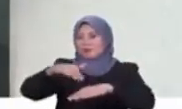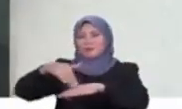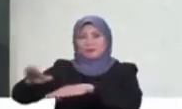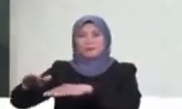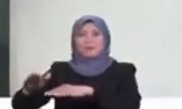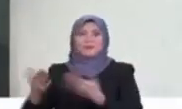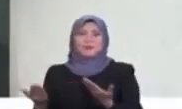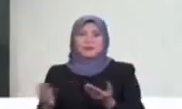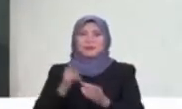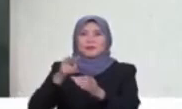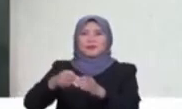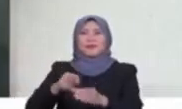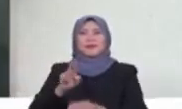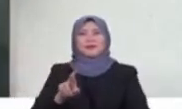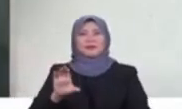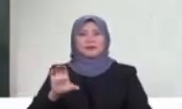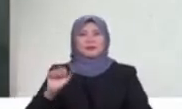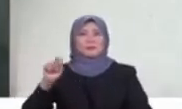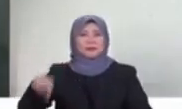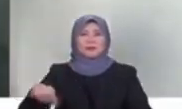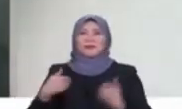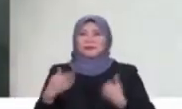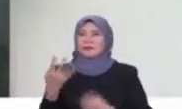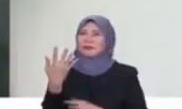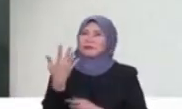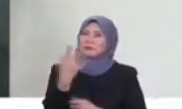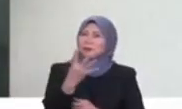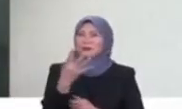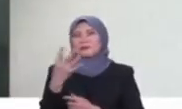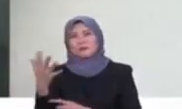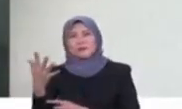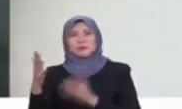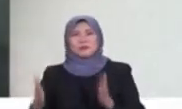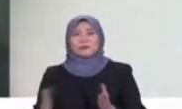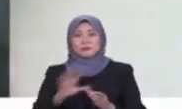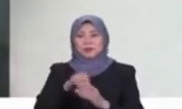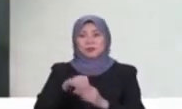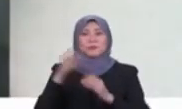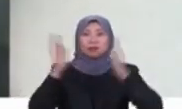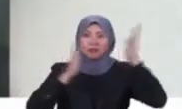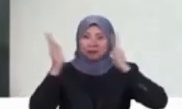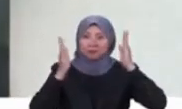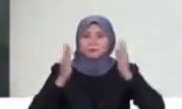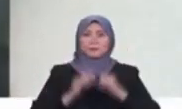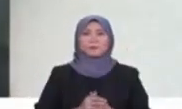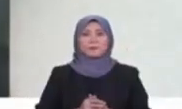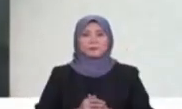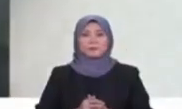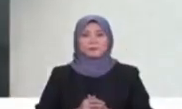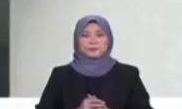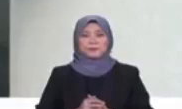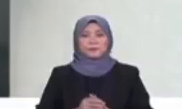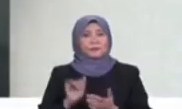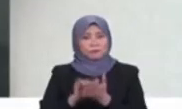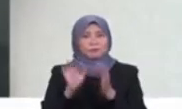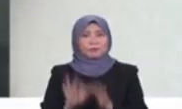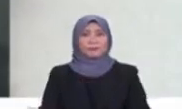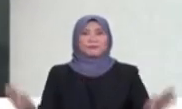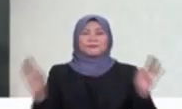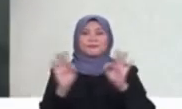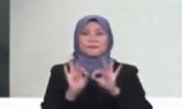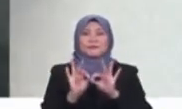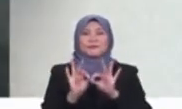menyertai RCEP. Ada 14, 15 termasuk Malaysia. Jadi ini yang dikatakan amat penting